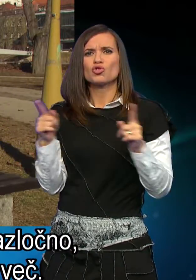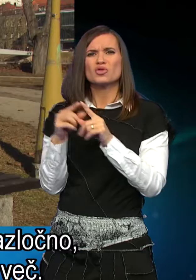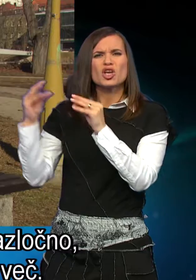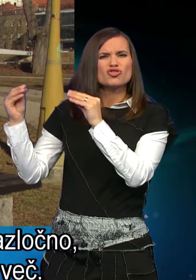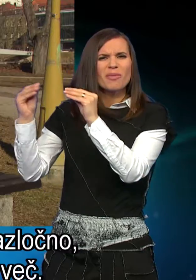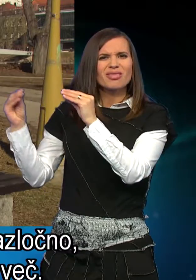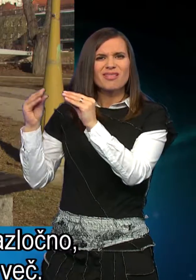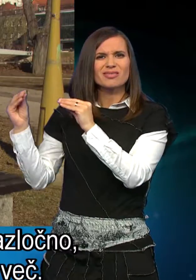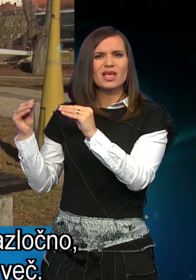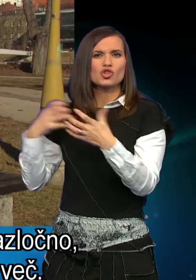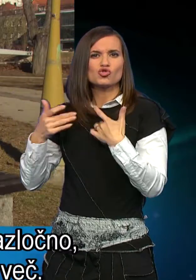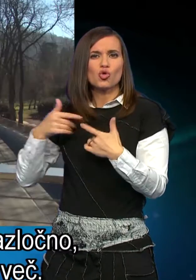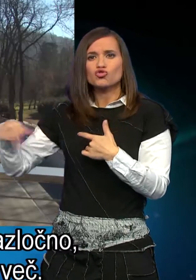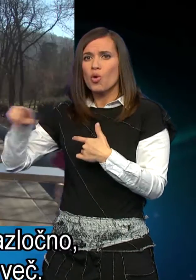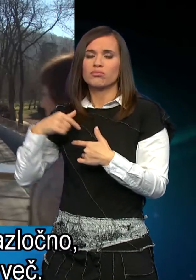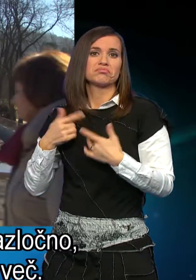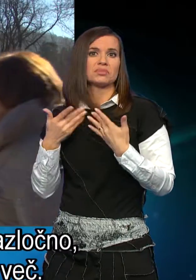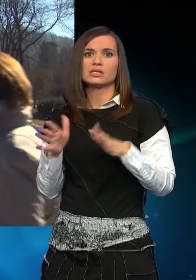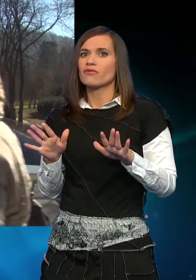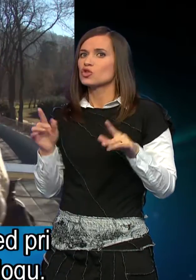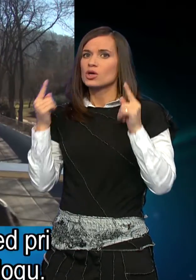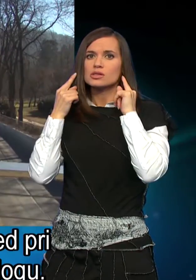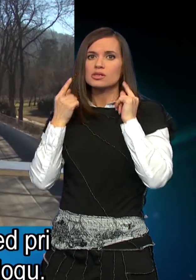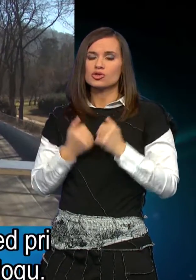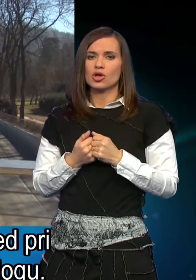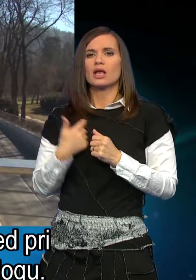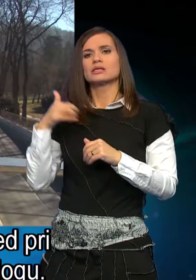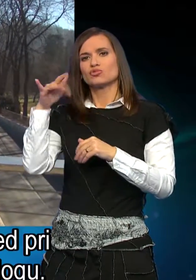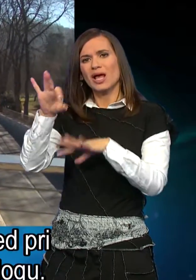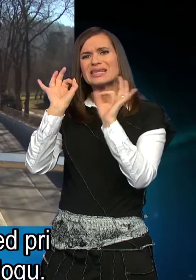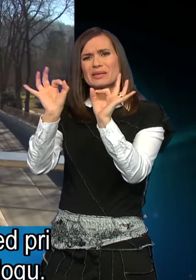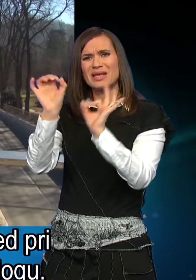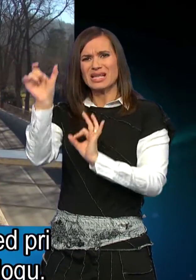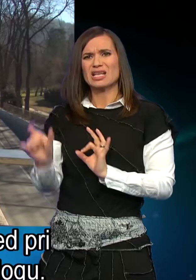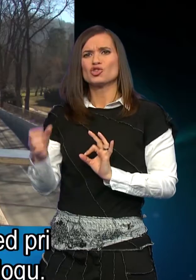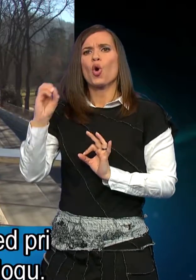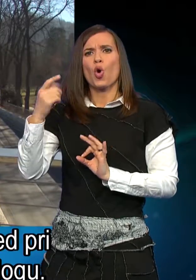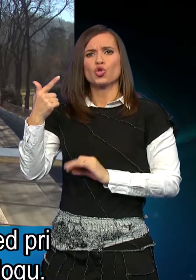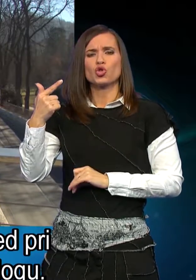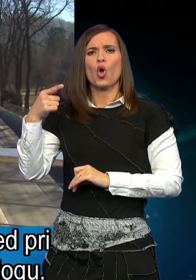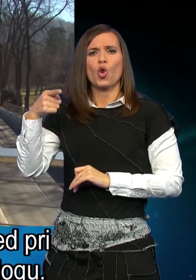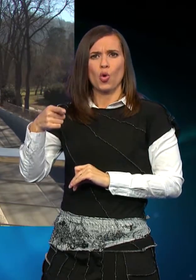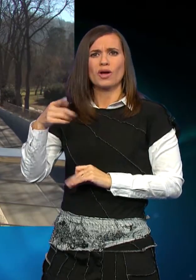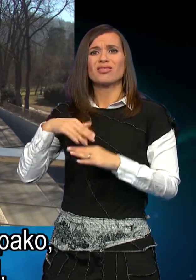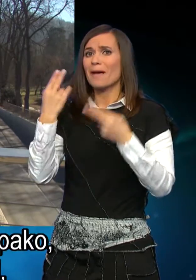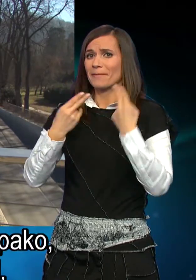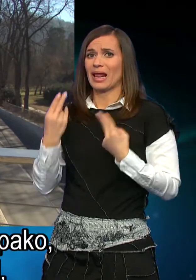šepetanje sošolk ne več. Sem šla specialistu otologu na